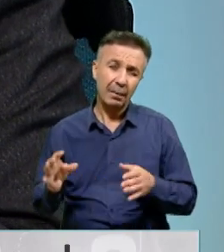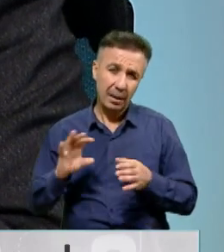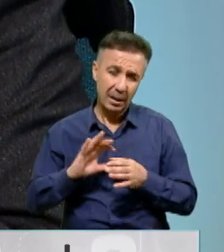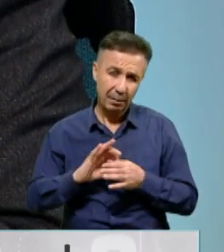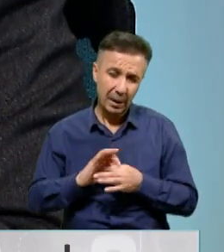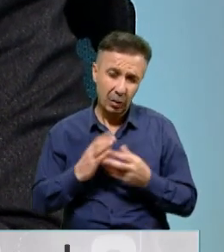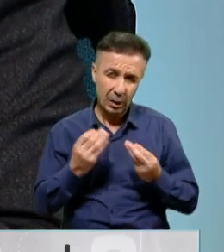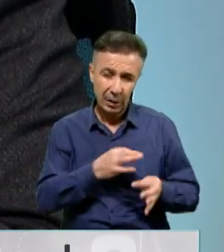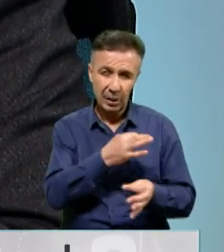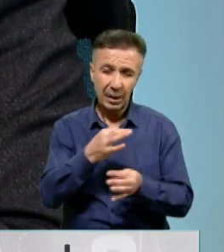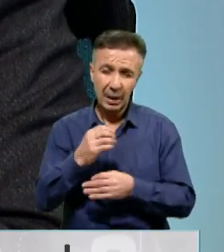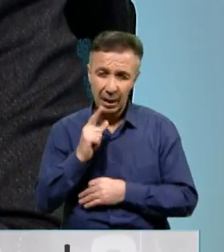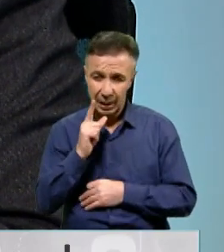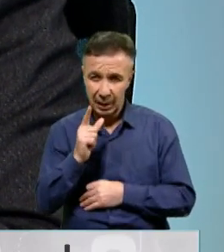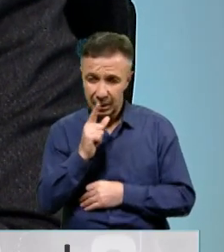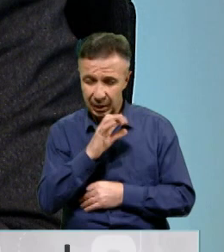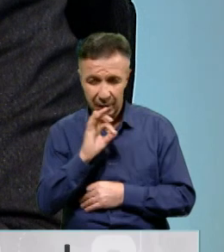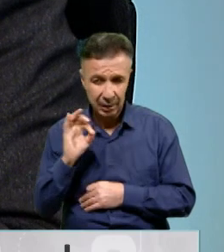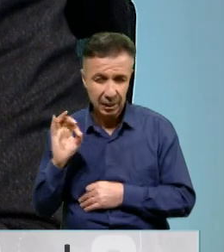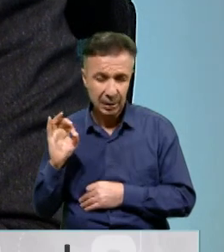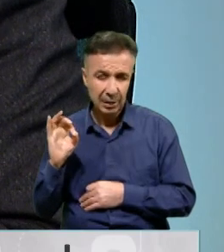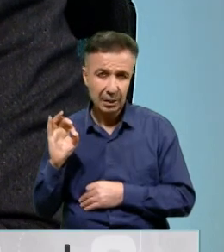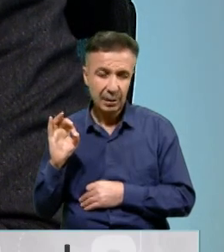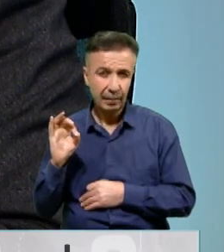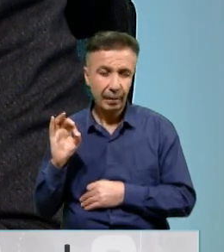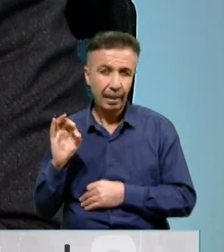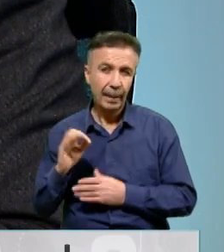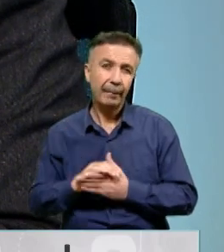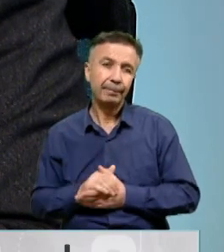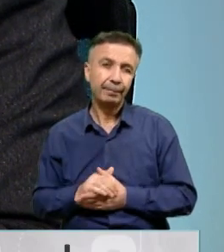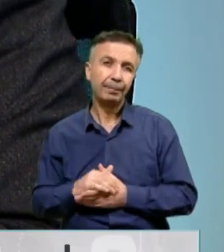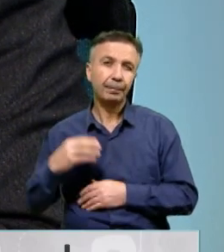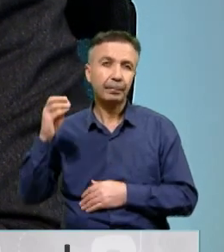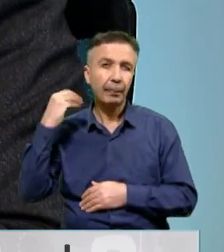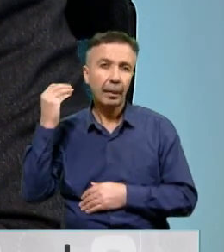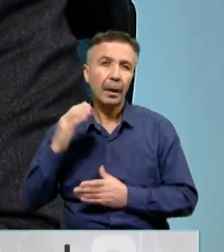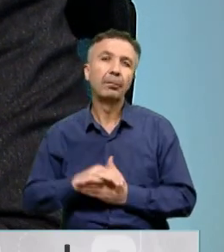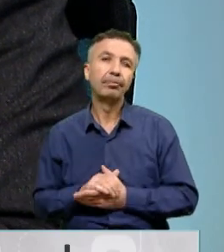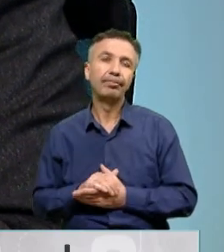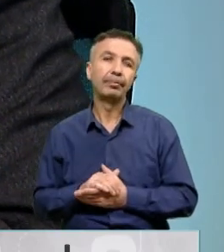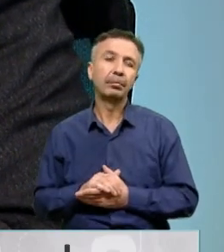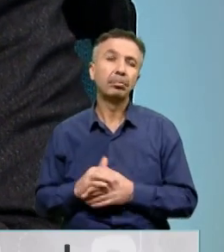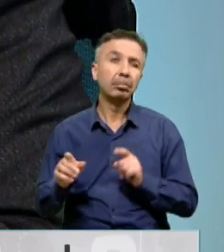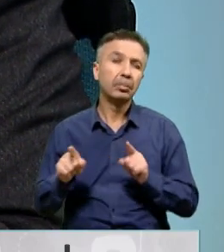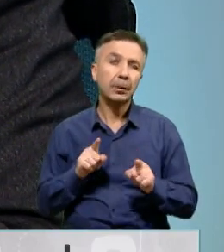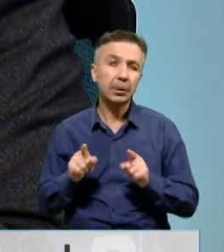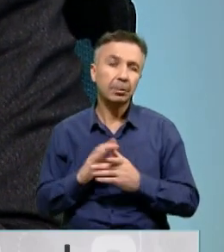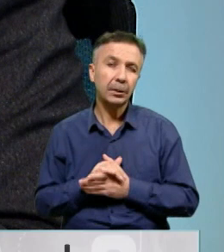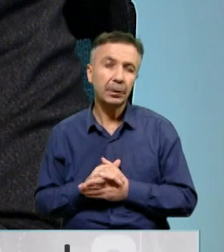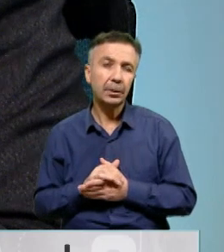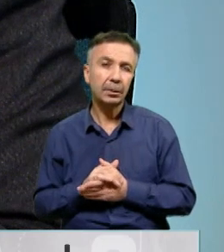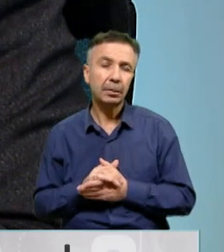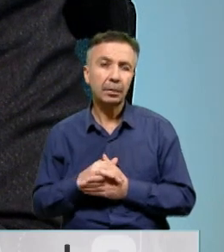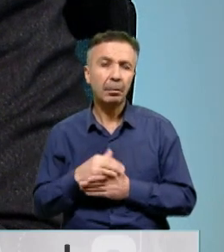da Kıraatul İmam, Kıraatul Me'mum hadis-i şerifi rivayeti uyarınca herhangi bir